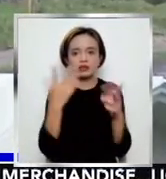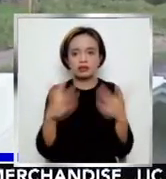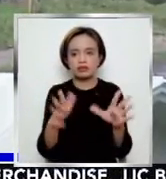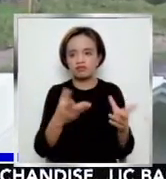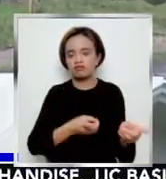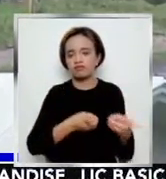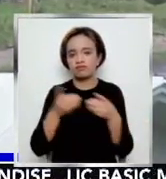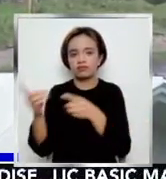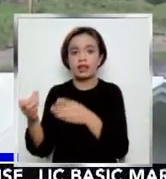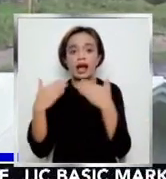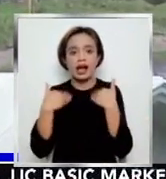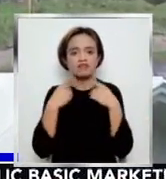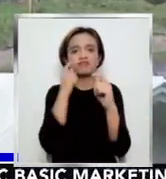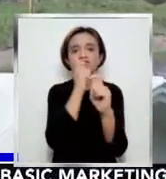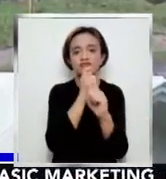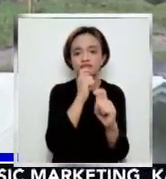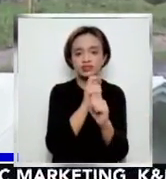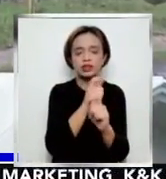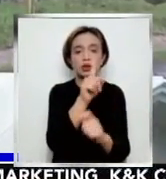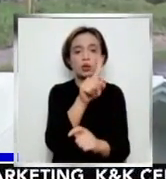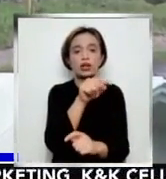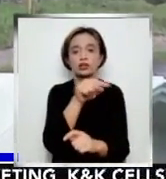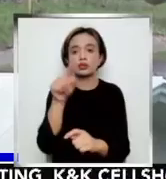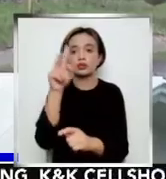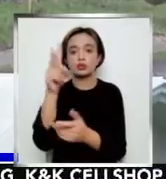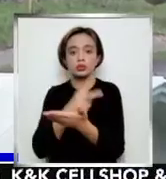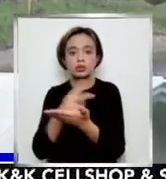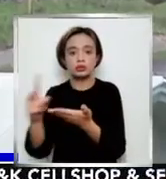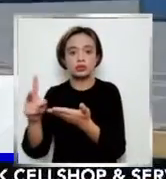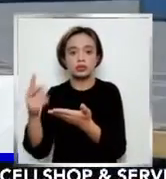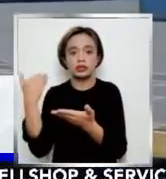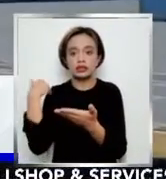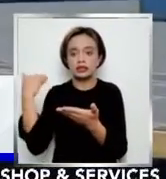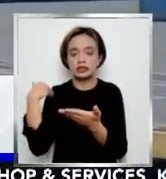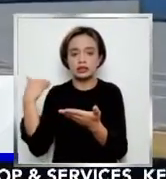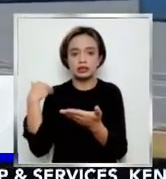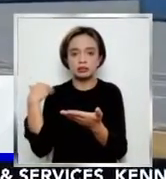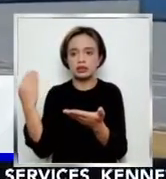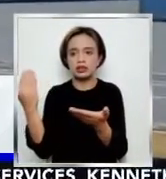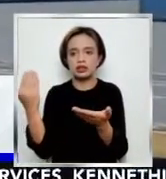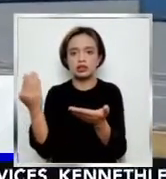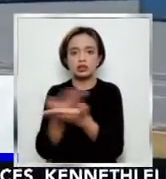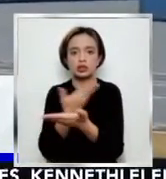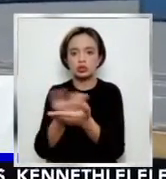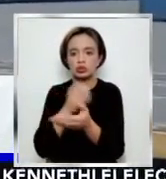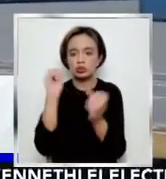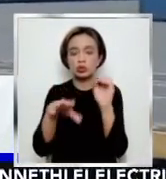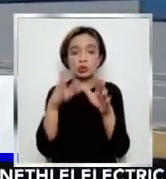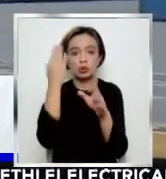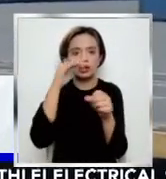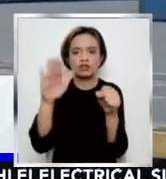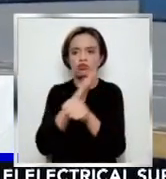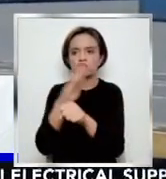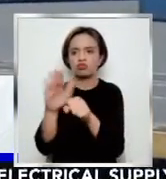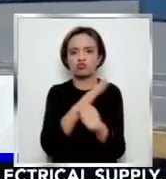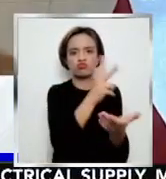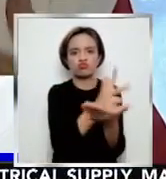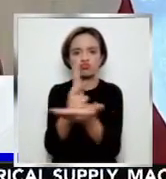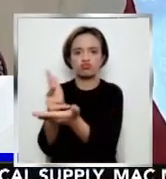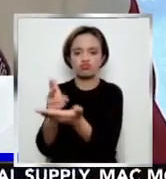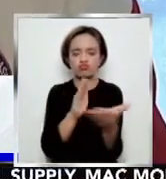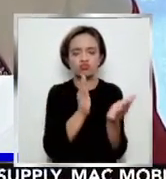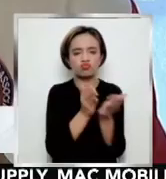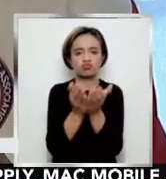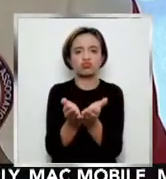truck daw kasi silang 1 hanggang 2 linggo nang di pa nakakargahan ng bagong kargamento dahil punuan daw sa pier, kaya hindi rin makabiyahe. Yung